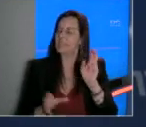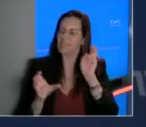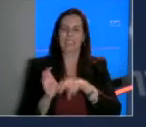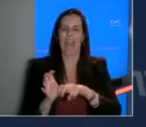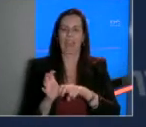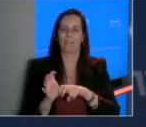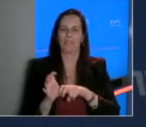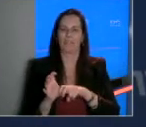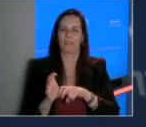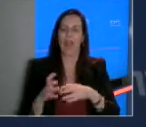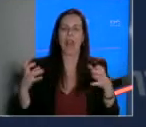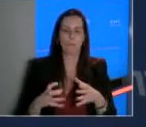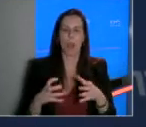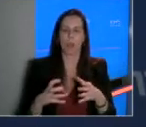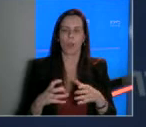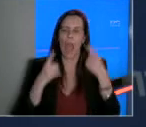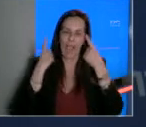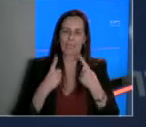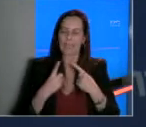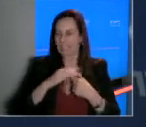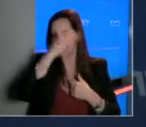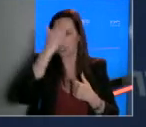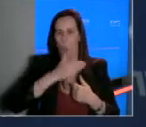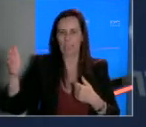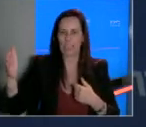הצטרף לבלוק החרדי קיצוני.